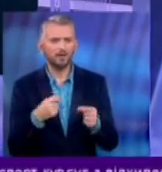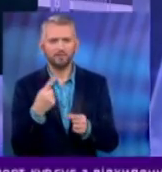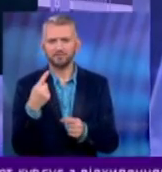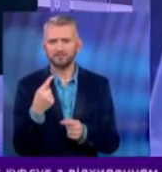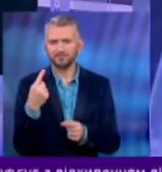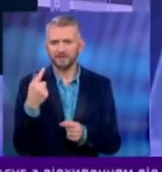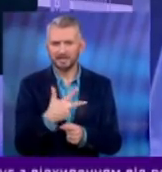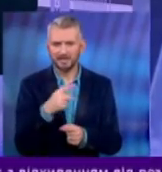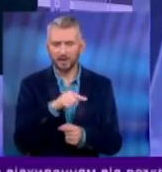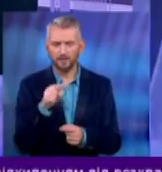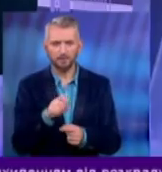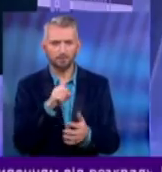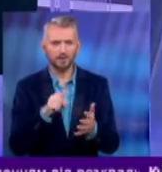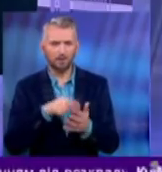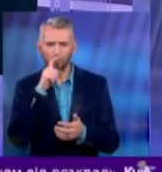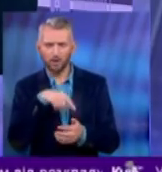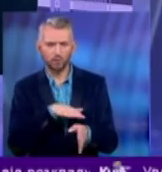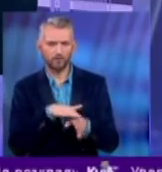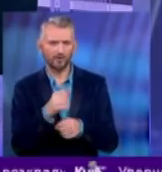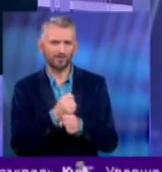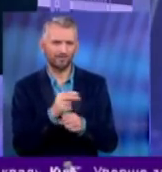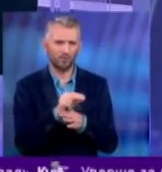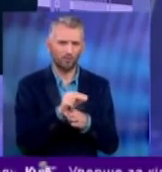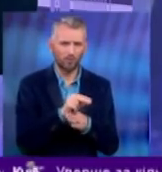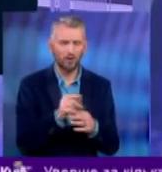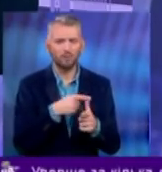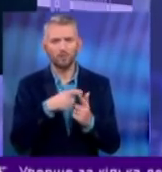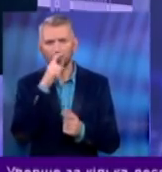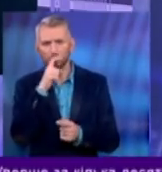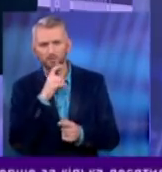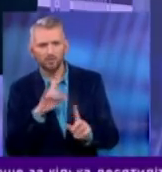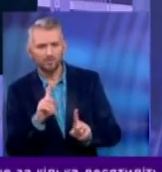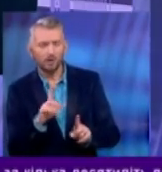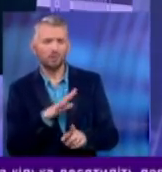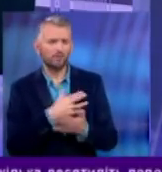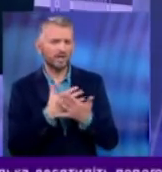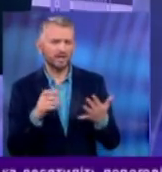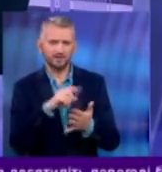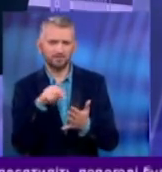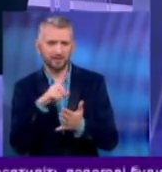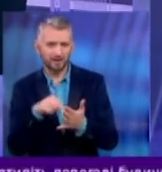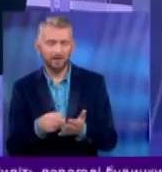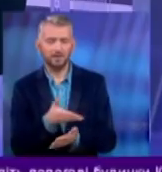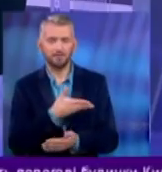них – це питання неякісного виконання ремонту або незрозуміло. Да? Тобто бувають різні питання. Ми